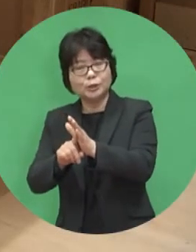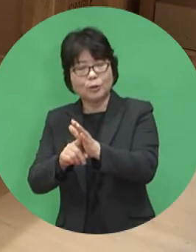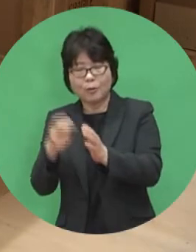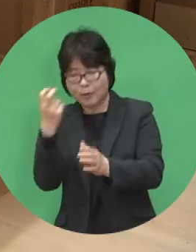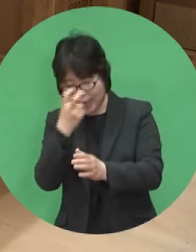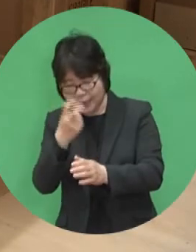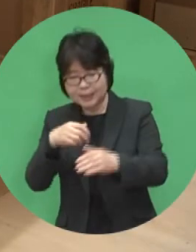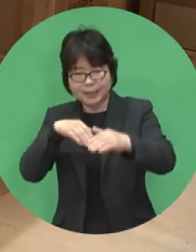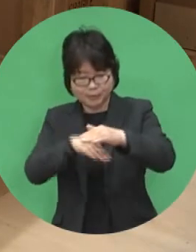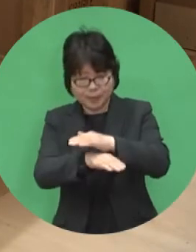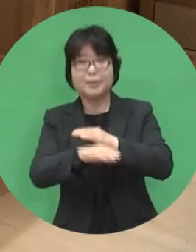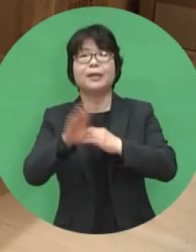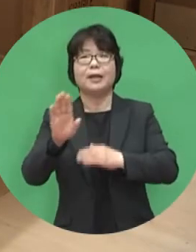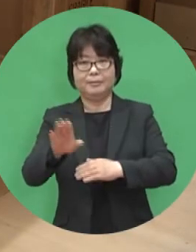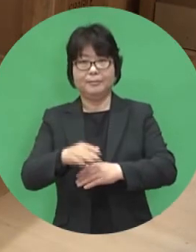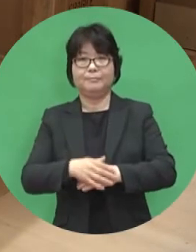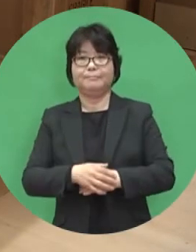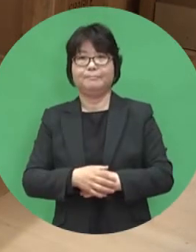められています。